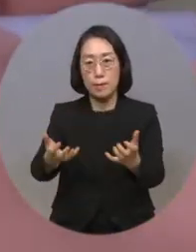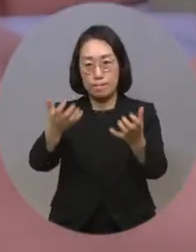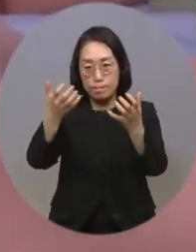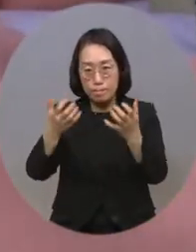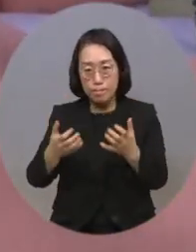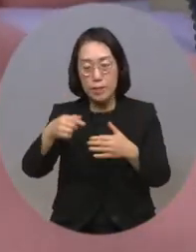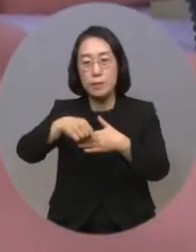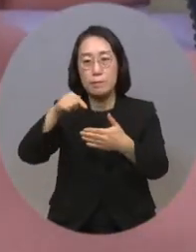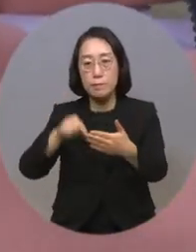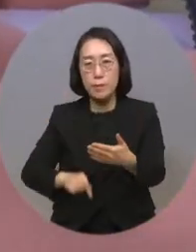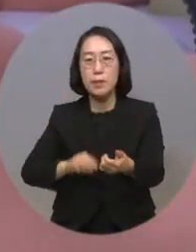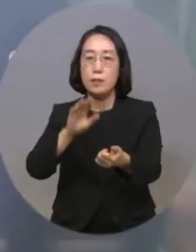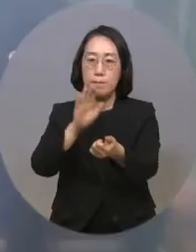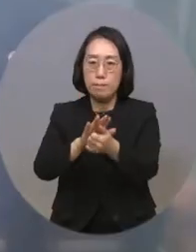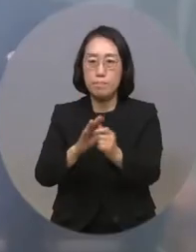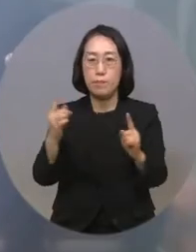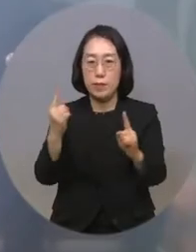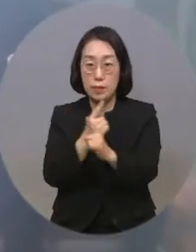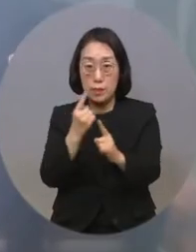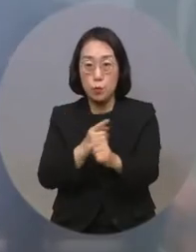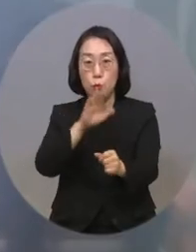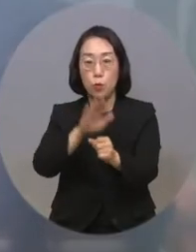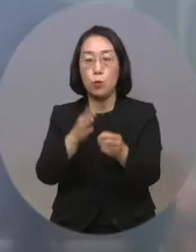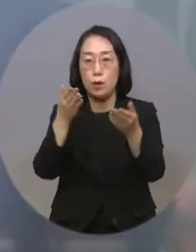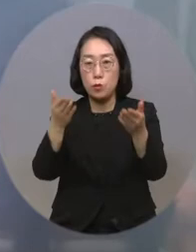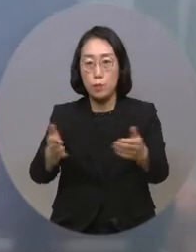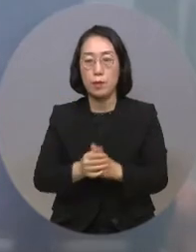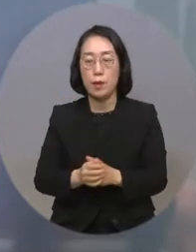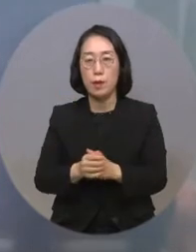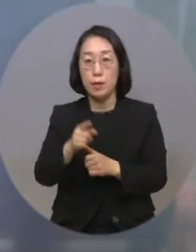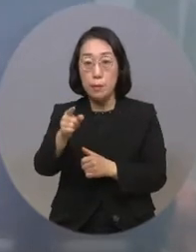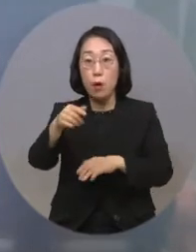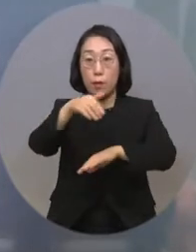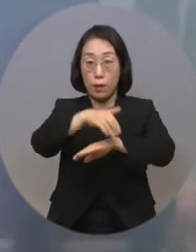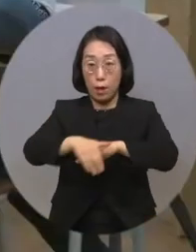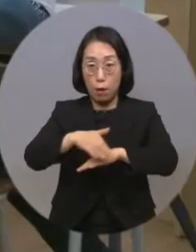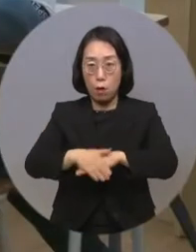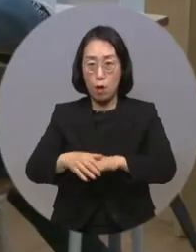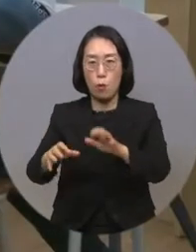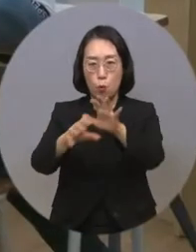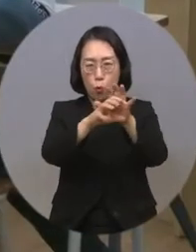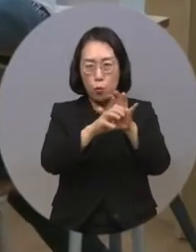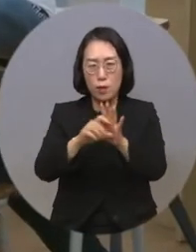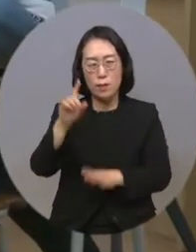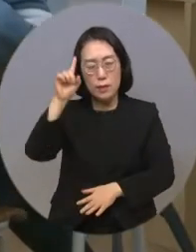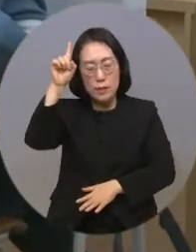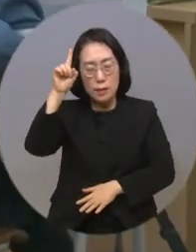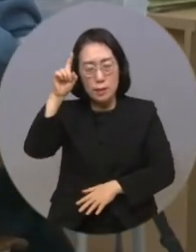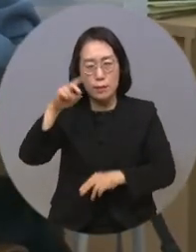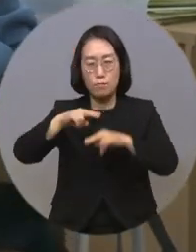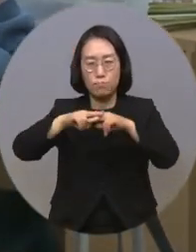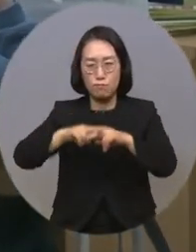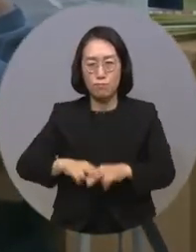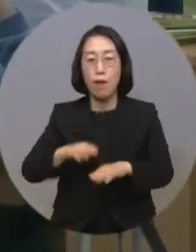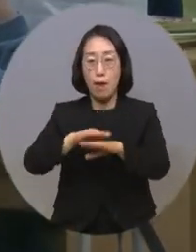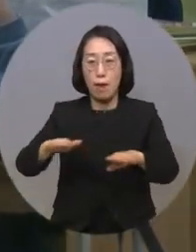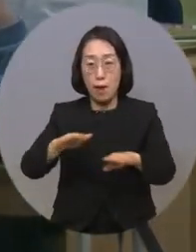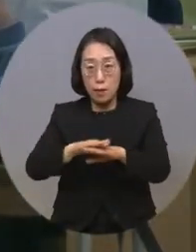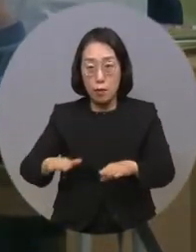서비스를 지원합니다. 이번 사업은 코로나로 인한 스트레스를 극복하기 위한 교육 프로그램이